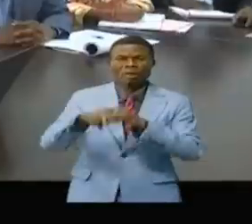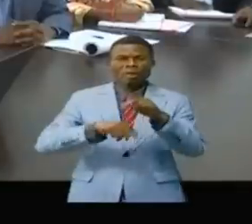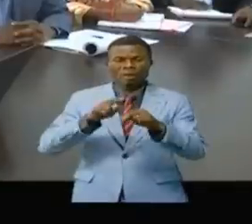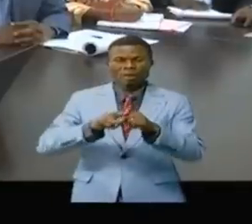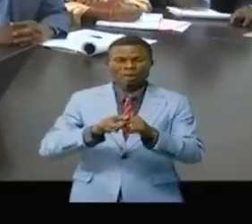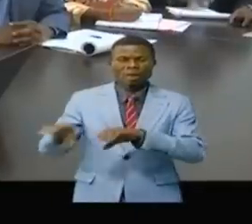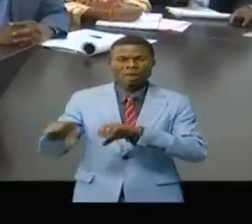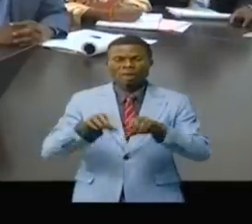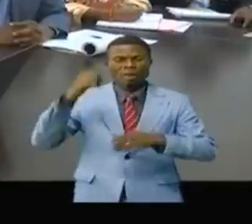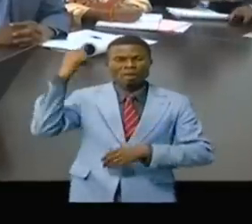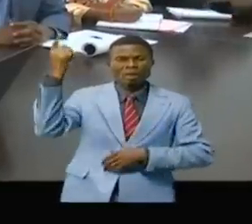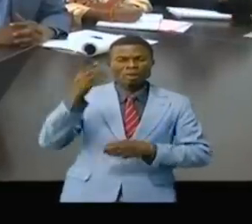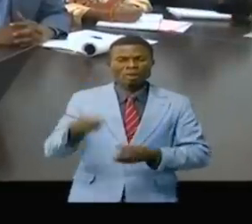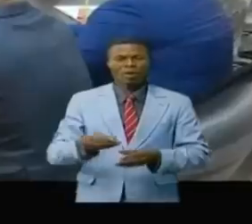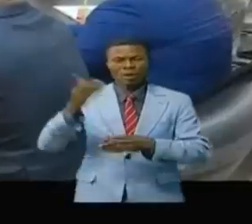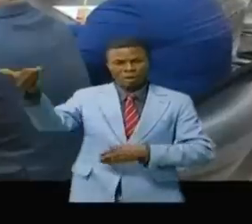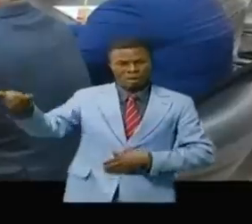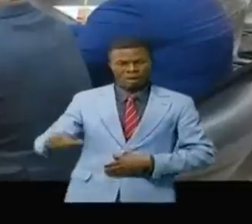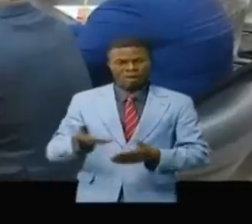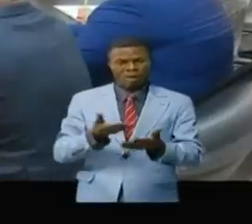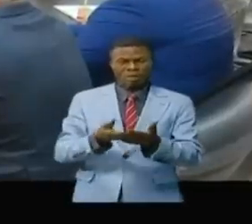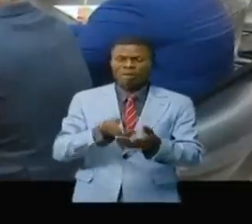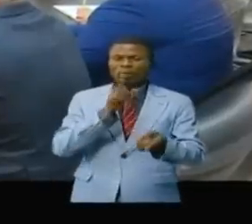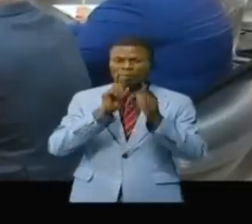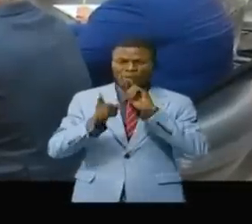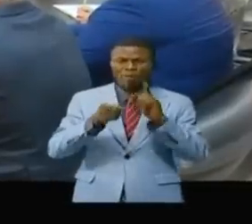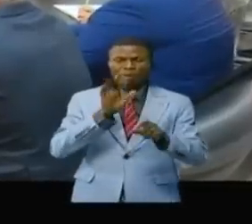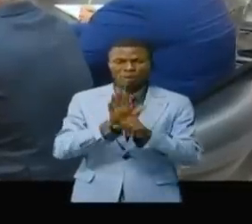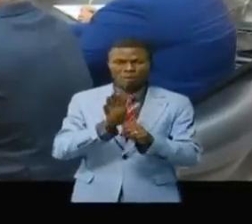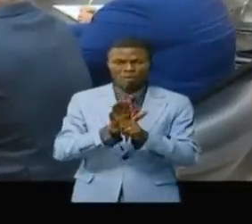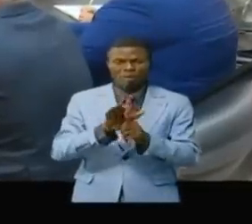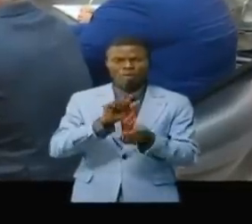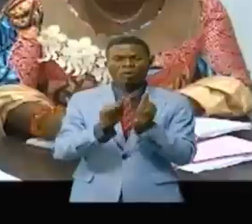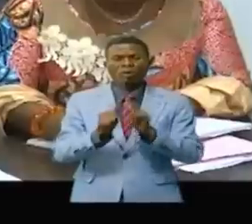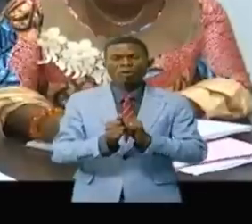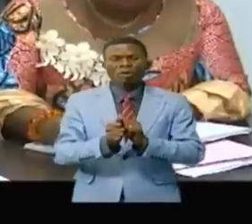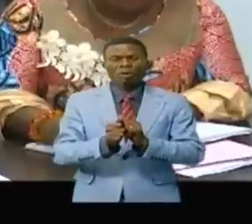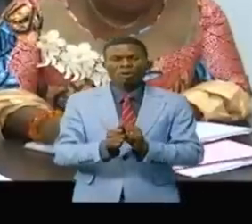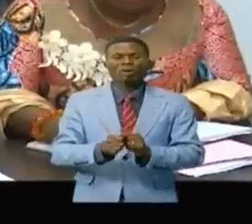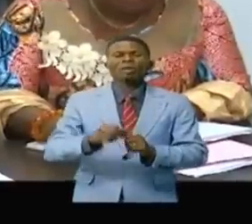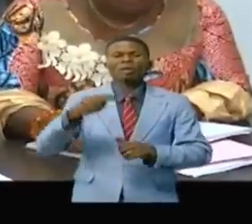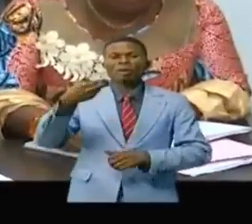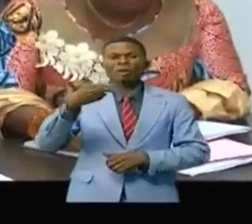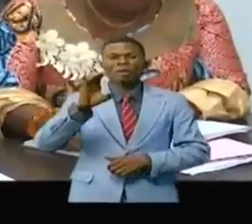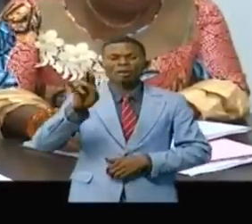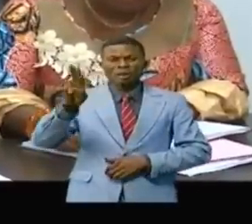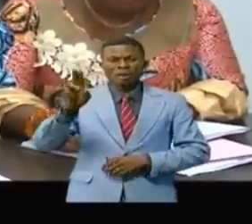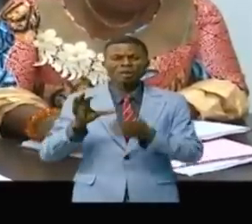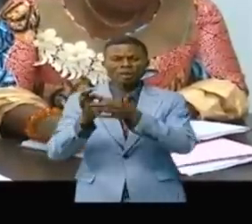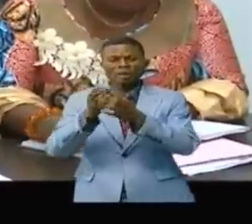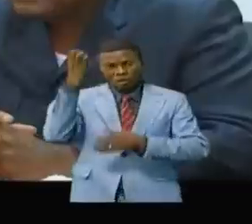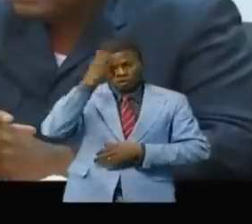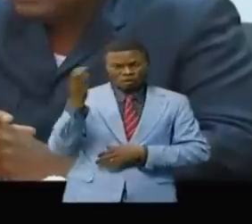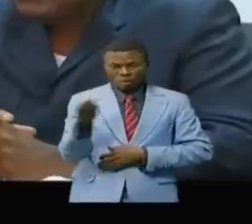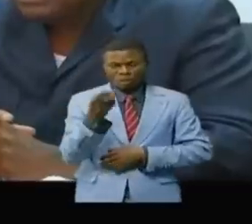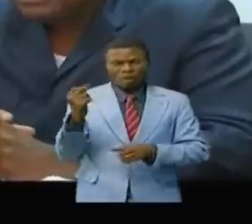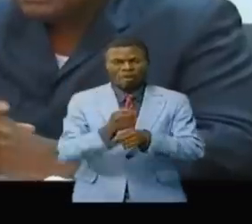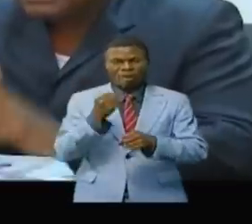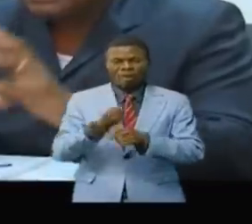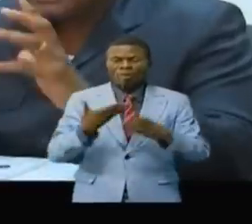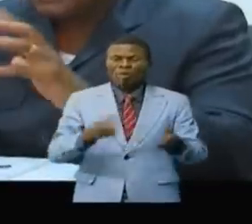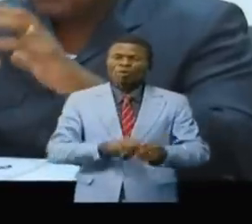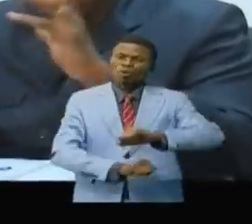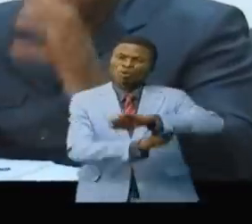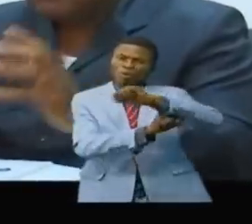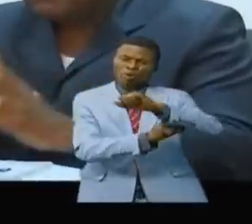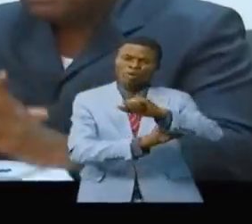humanitaire, a accordé à la dite délégation. Les échanges ont porté sur comment le HCR et l'Union européenne pourraient apporter un soutien